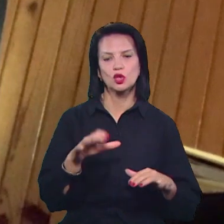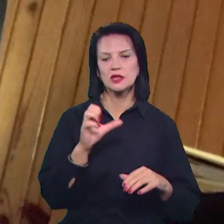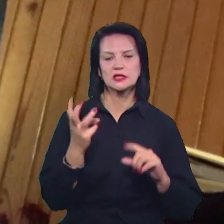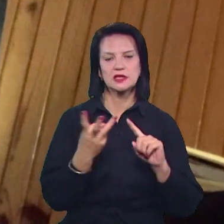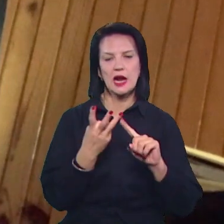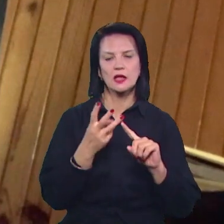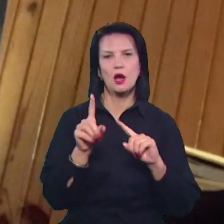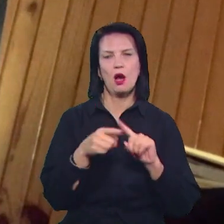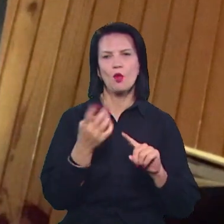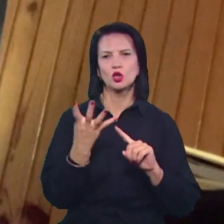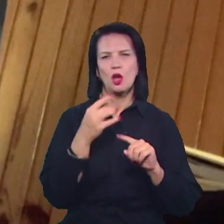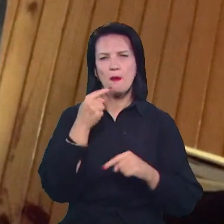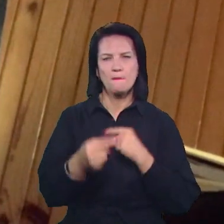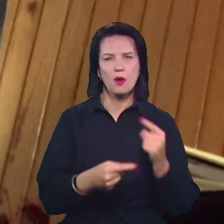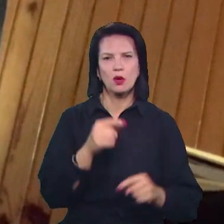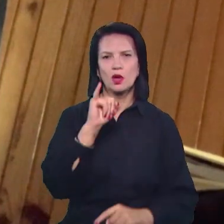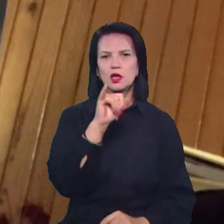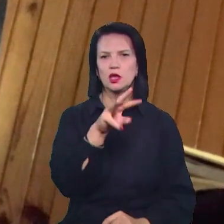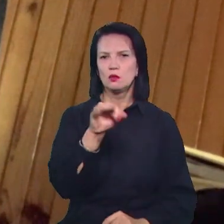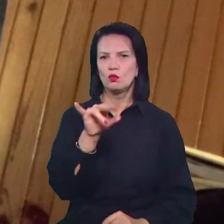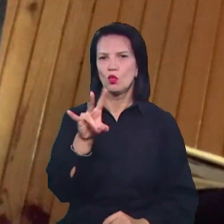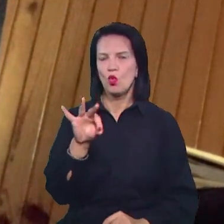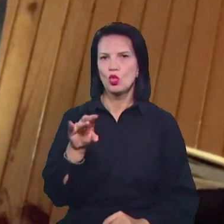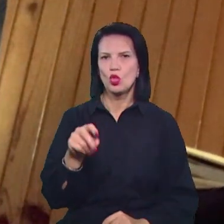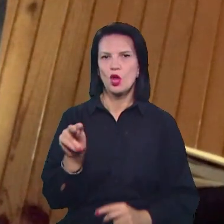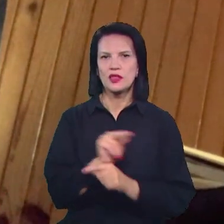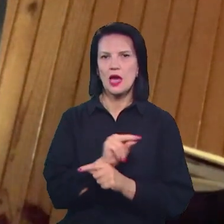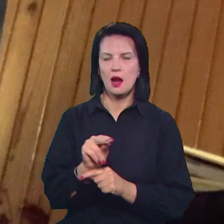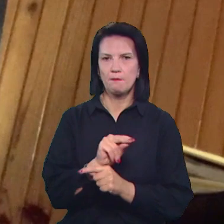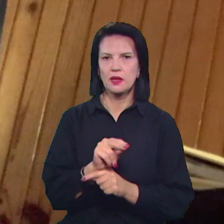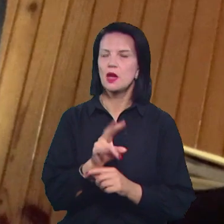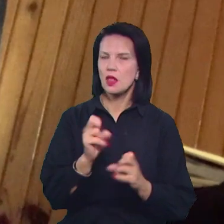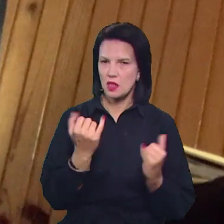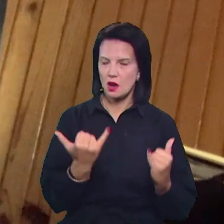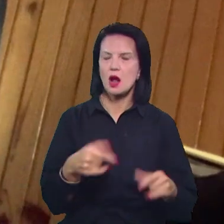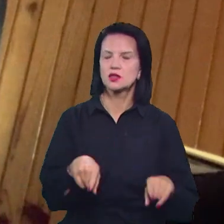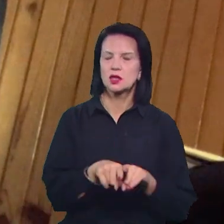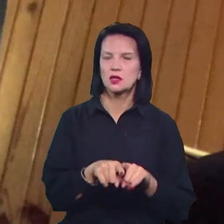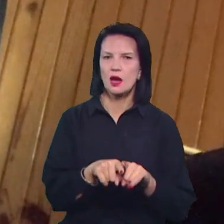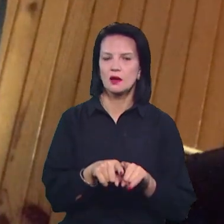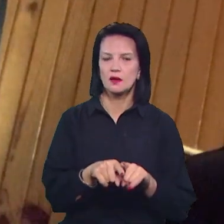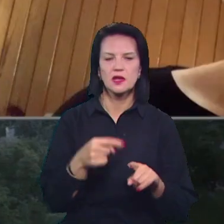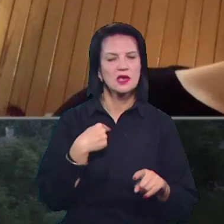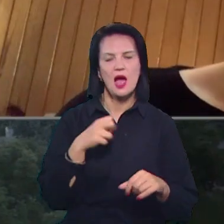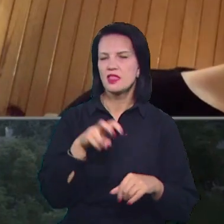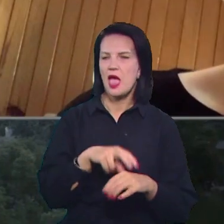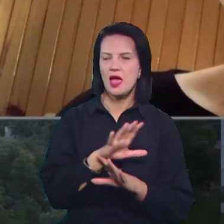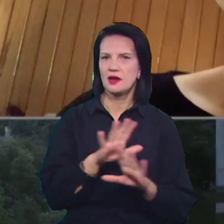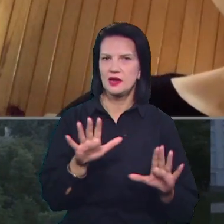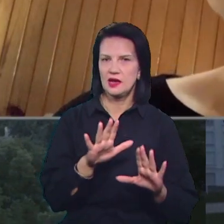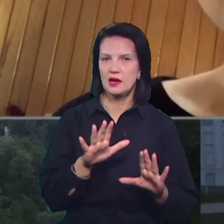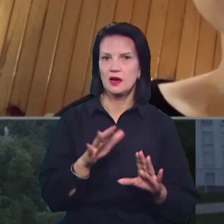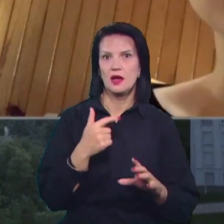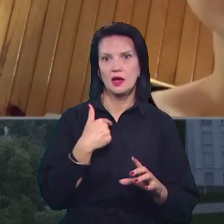четвертого покоління, це імунотерапія. Тобто наразі, так. Я не лікар, так? Тобто я